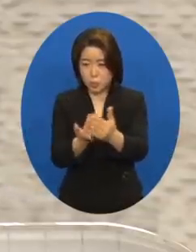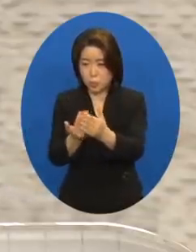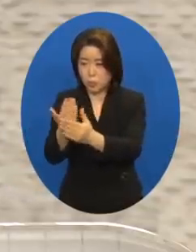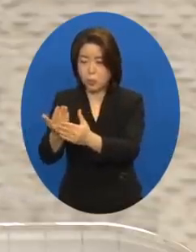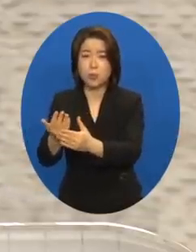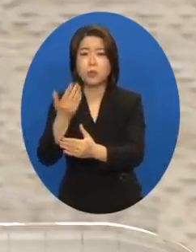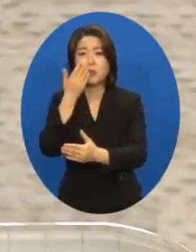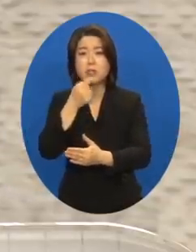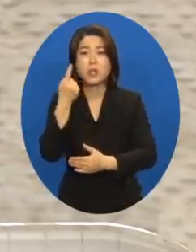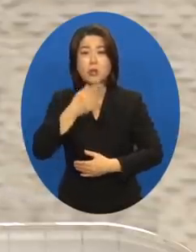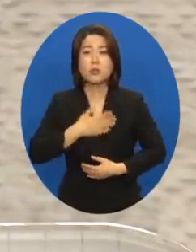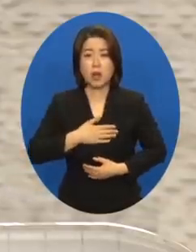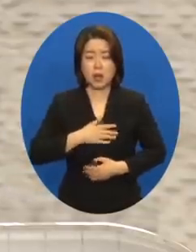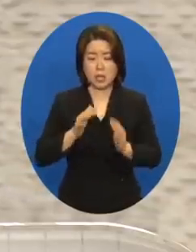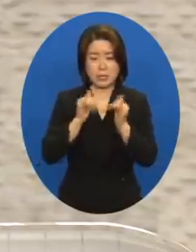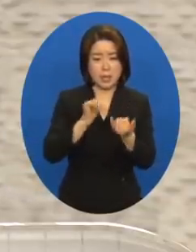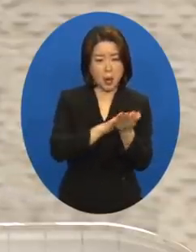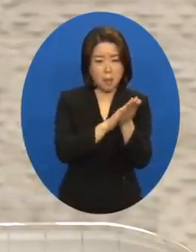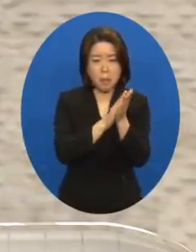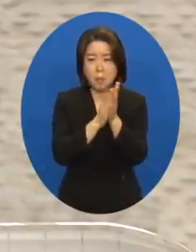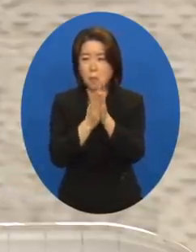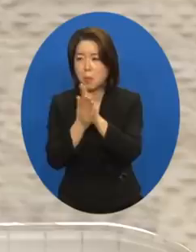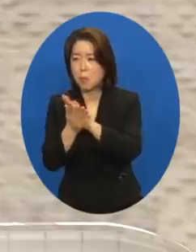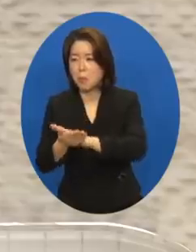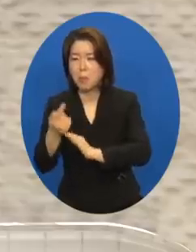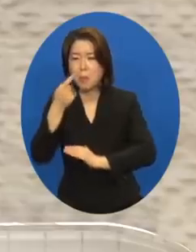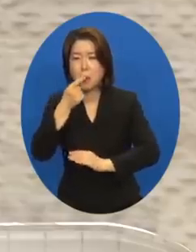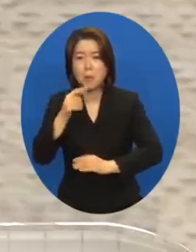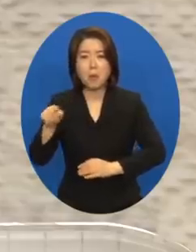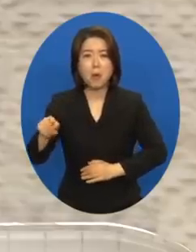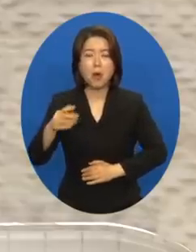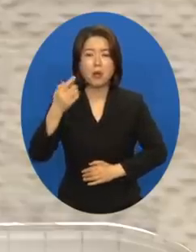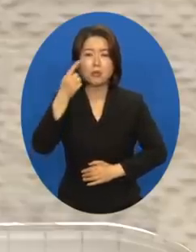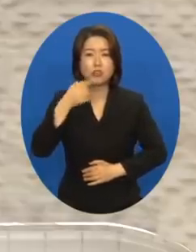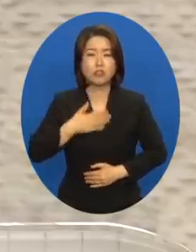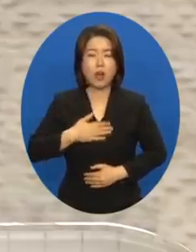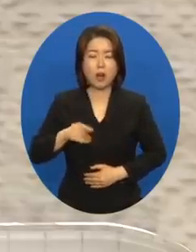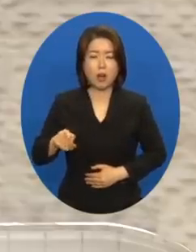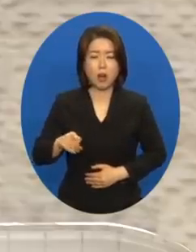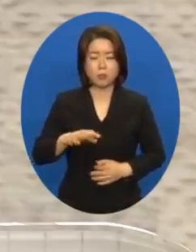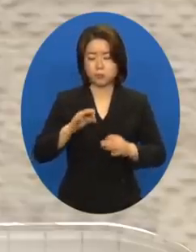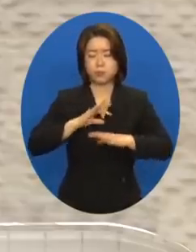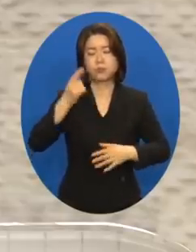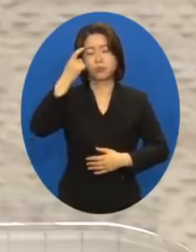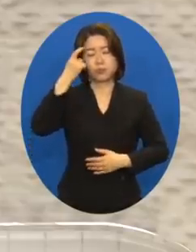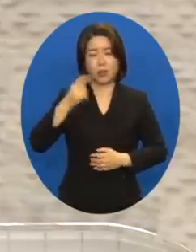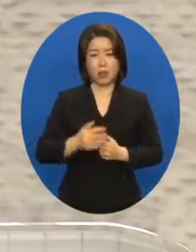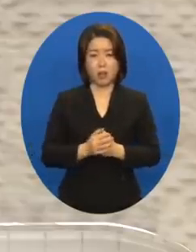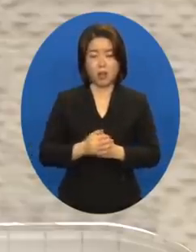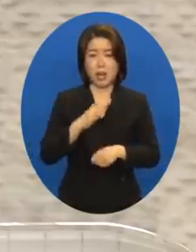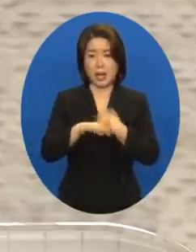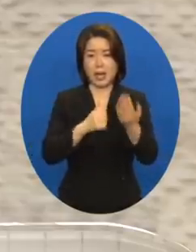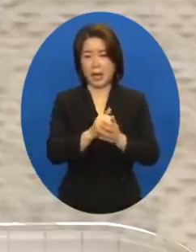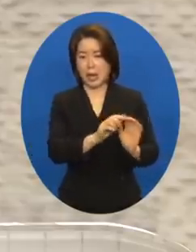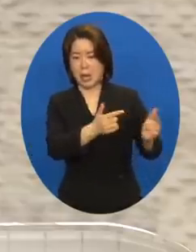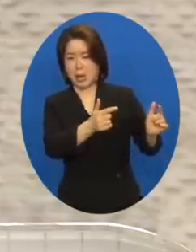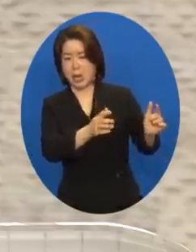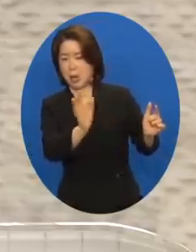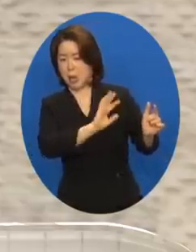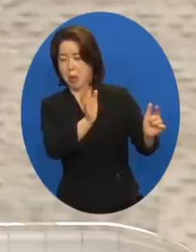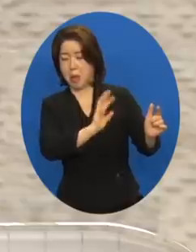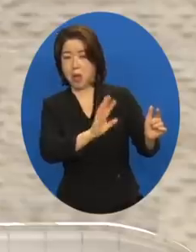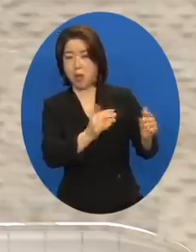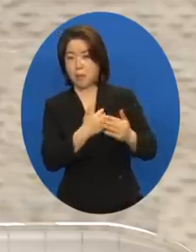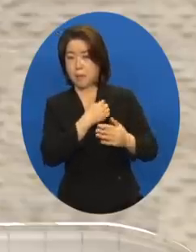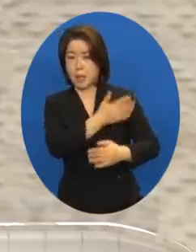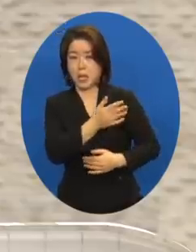사람은 진화 되었다고 생각합니다 이게 무서운 생각해요 하나님을 부인하는 생각입니까